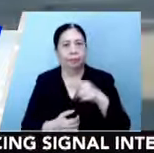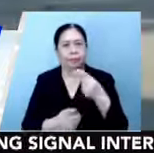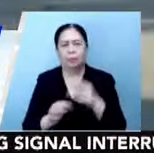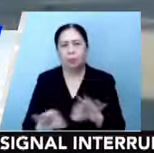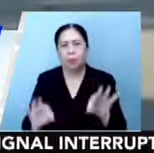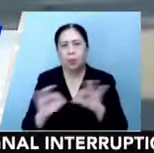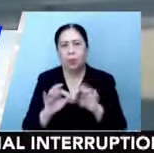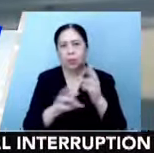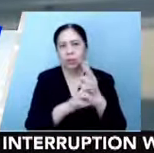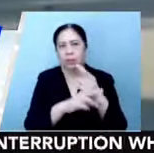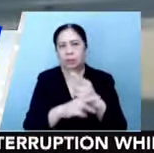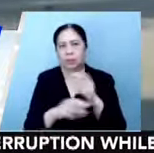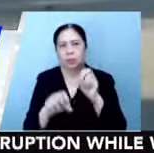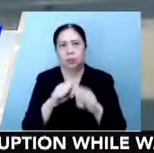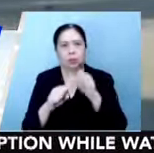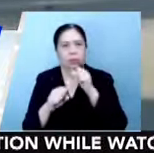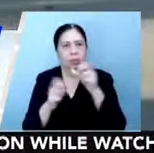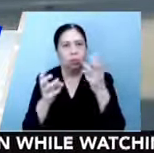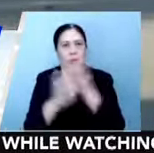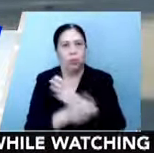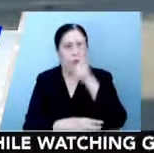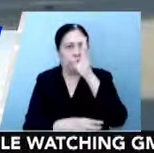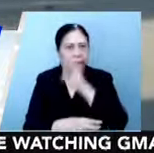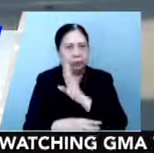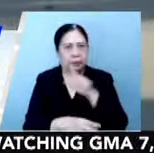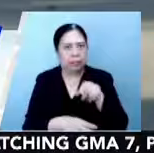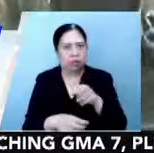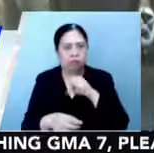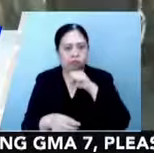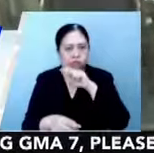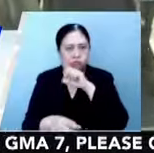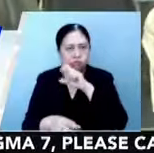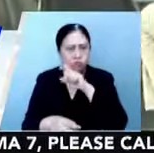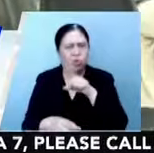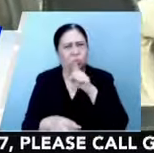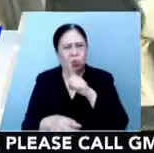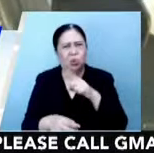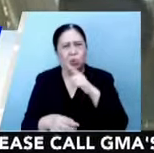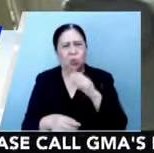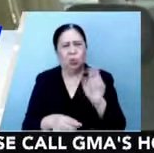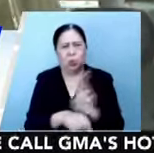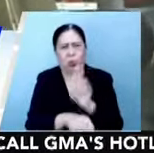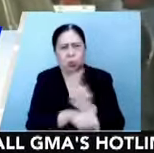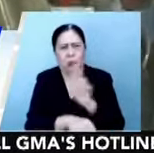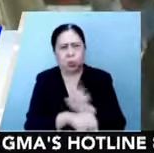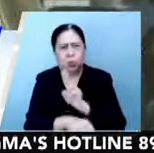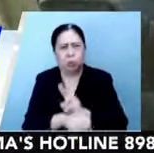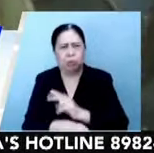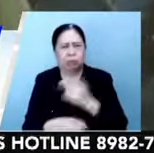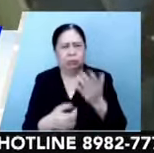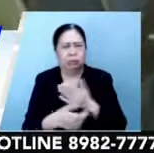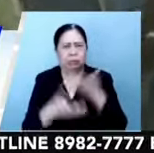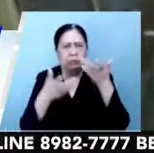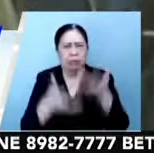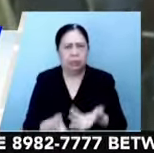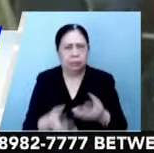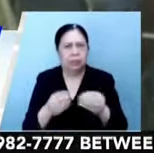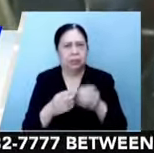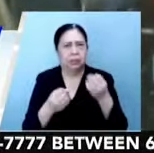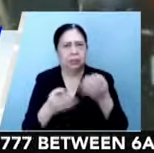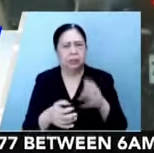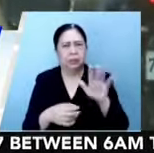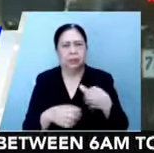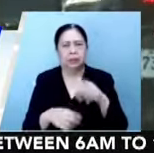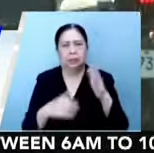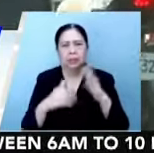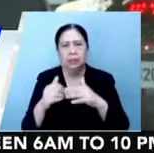ito para hindi lalong lumala ang sira ng mga kalye na bugbog na raw sa dami ng mga dumadaan. Karamihan dito, mas mabibigat kaysa sa kaya